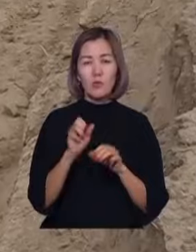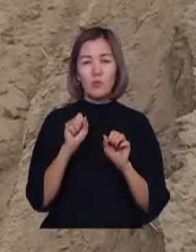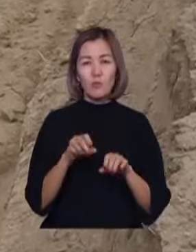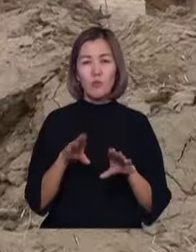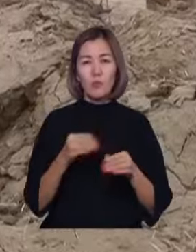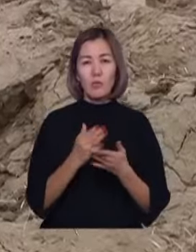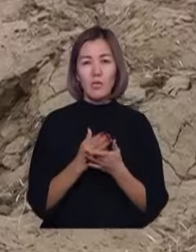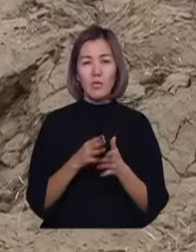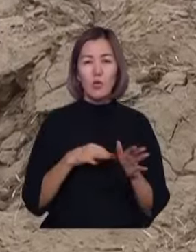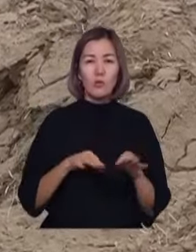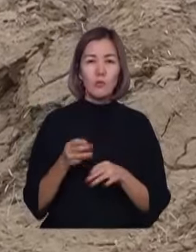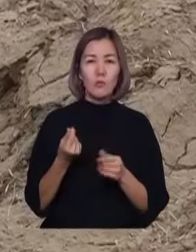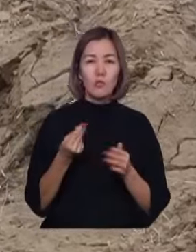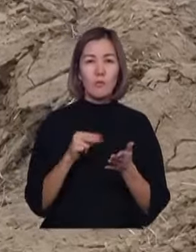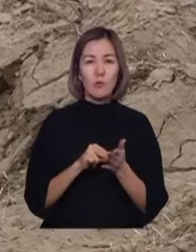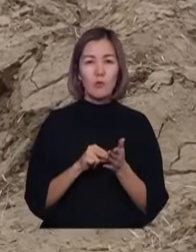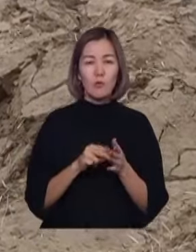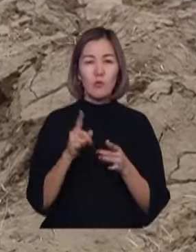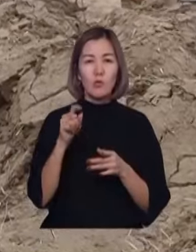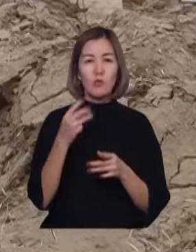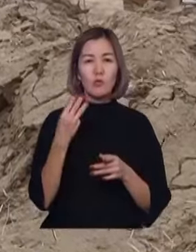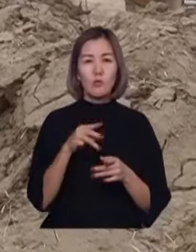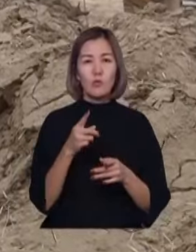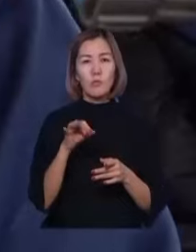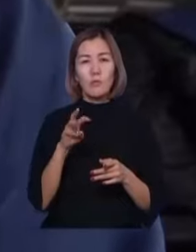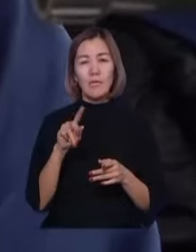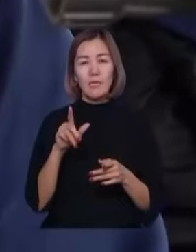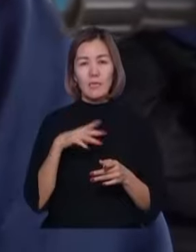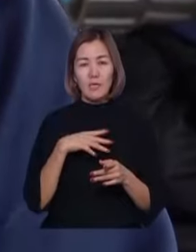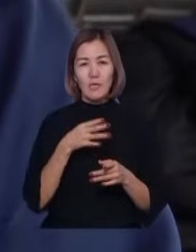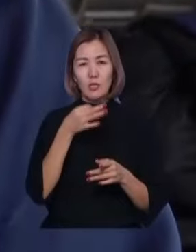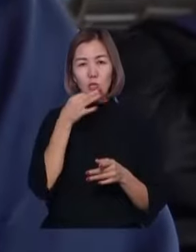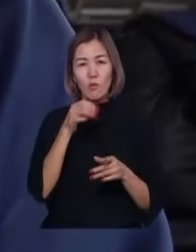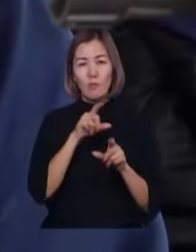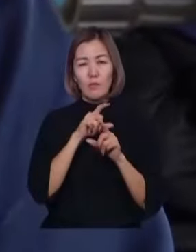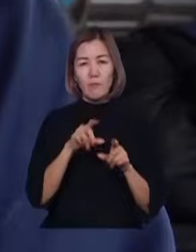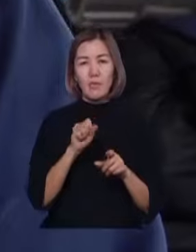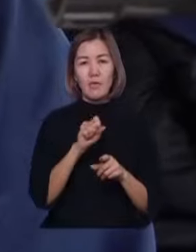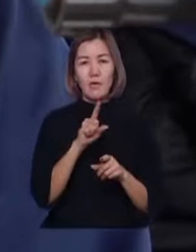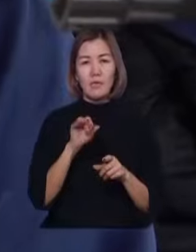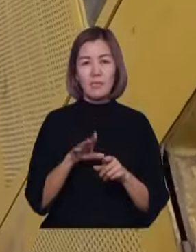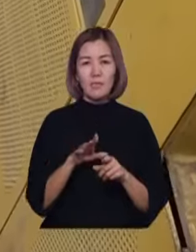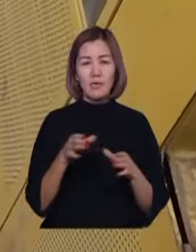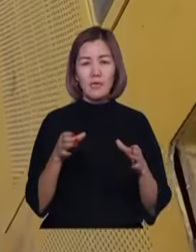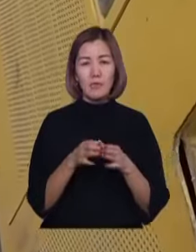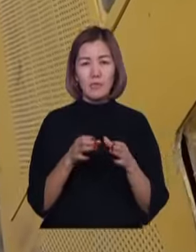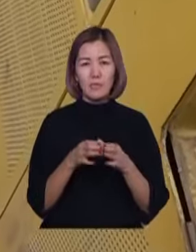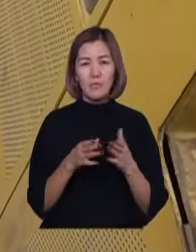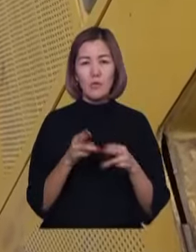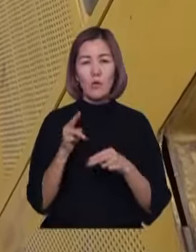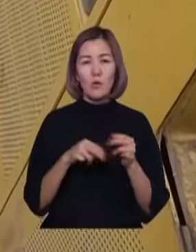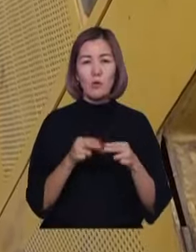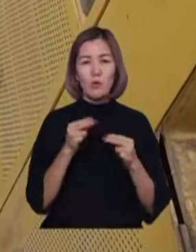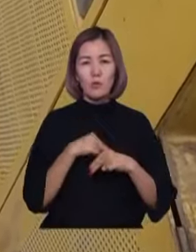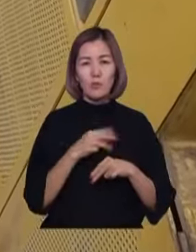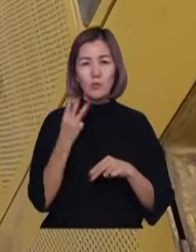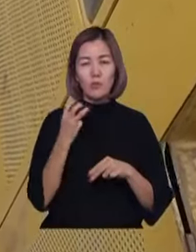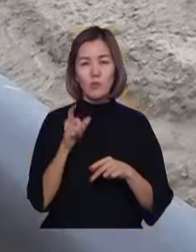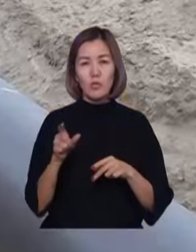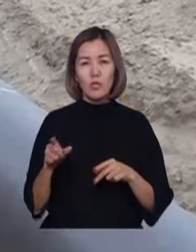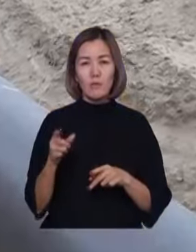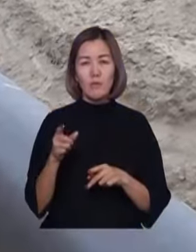етуге мүмкіндік береді. Жобаның жалпы құны 131 миллиард теңге. Жауапты мекеме Азия Каспиан Констракшн серіктестігі. Құрылыс